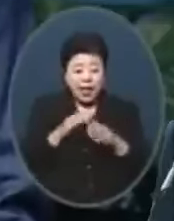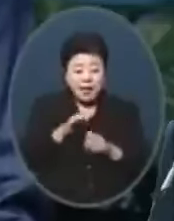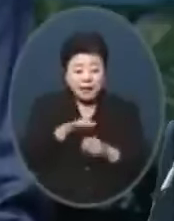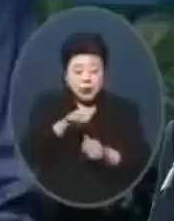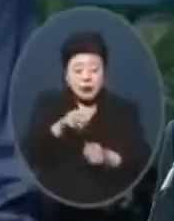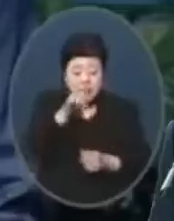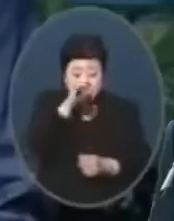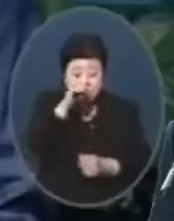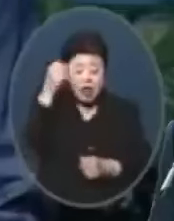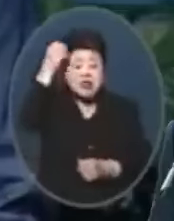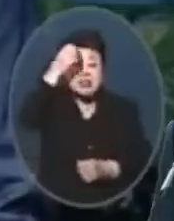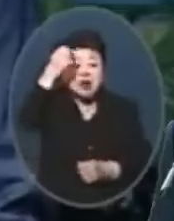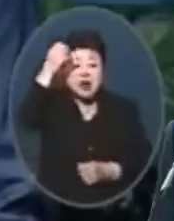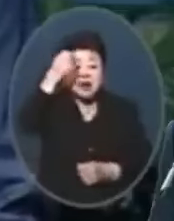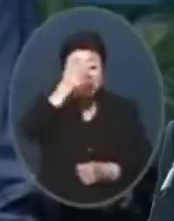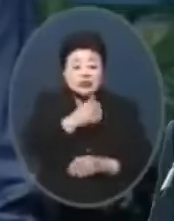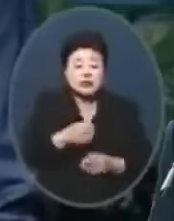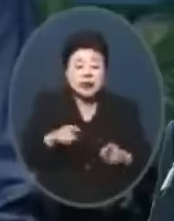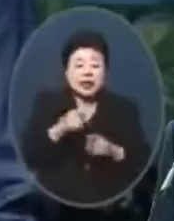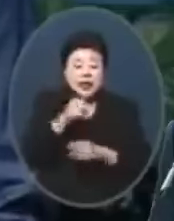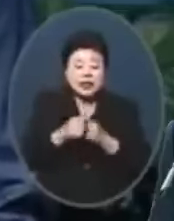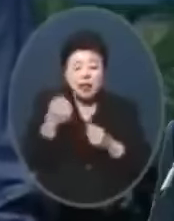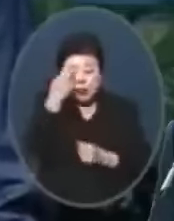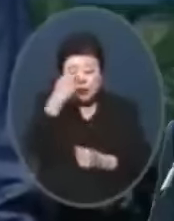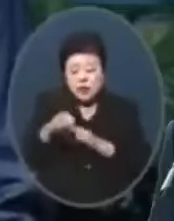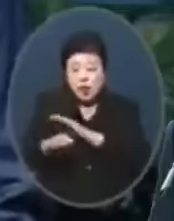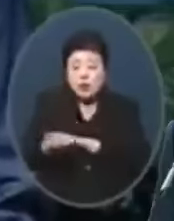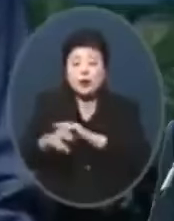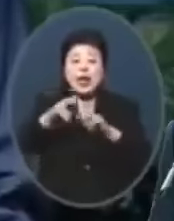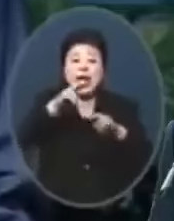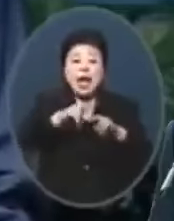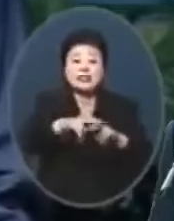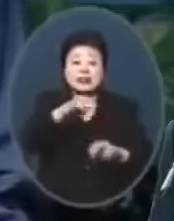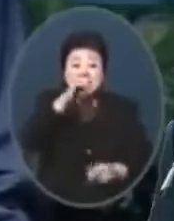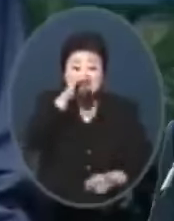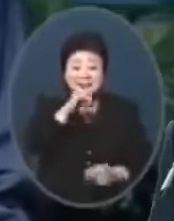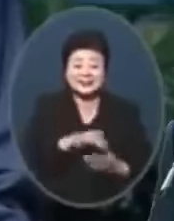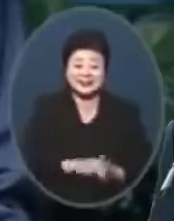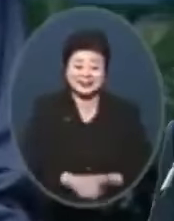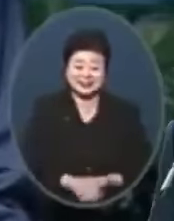계시지만 영은 그리스도 안에서 하나님 보좌 우편에 앉아 계시게 되었습니다.